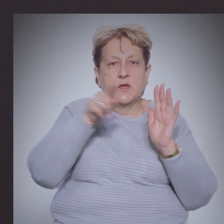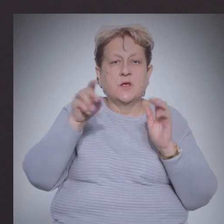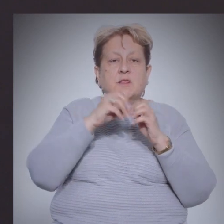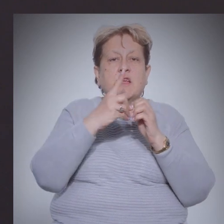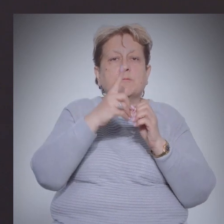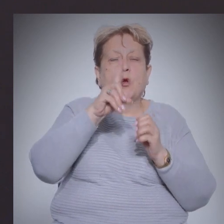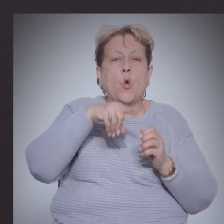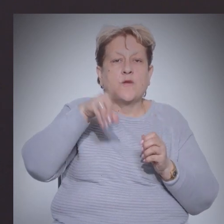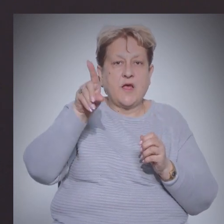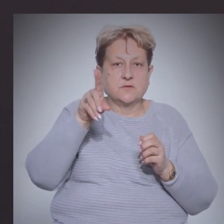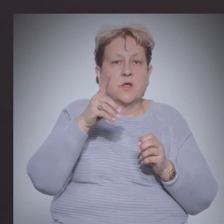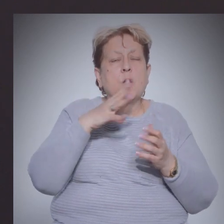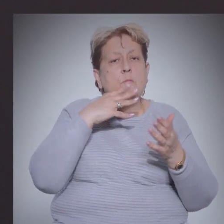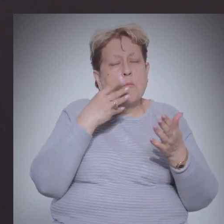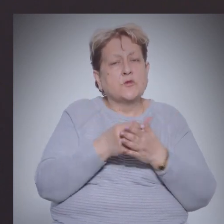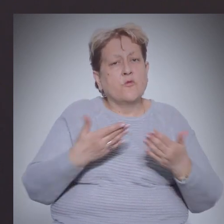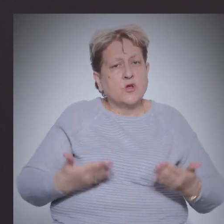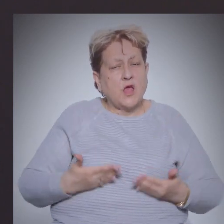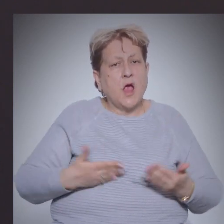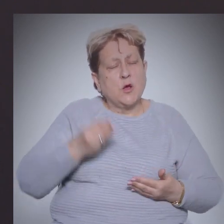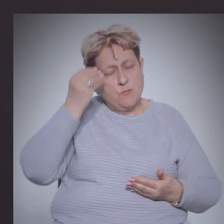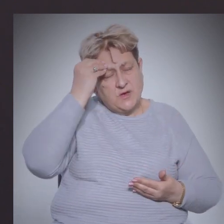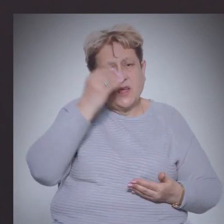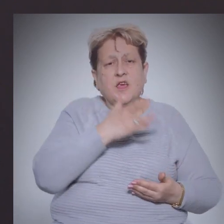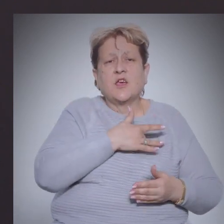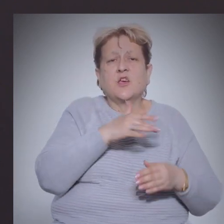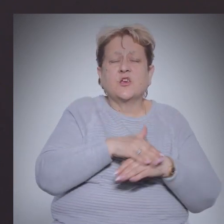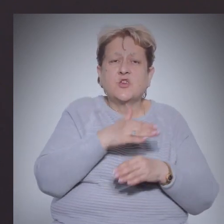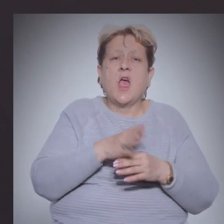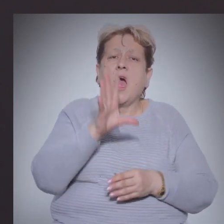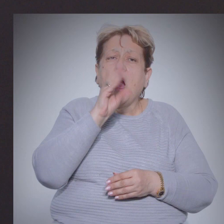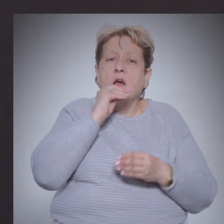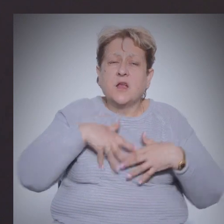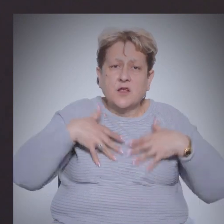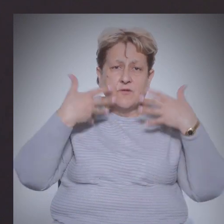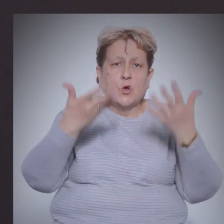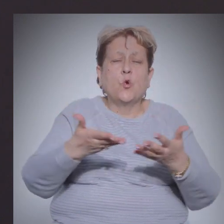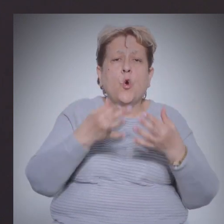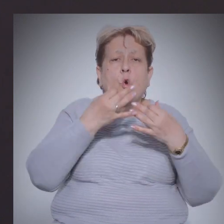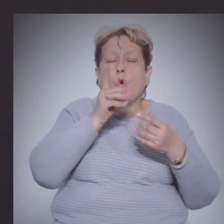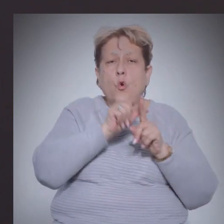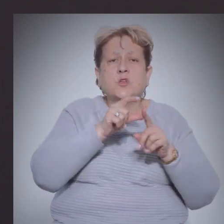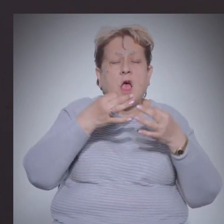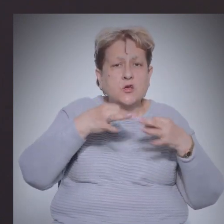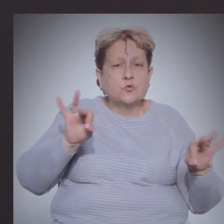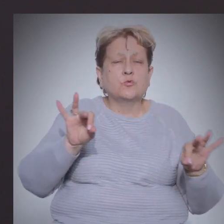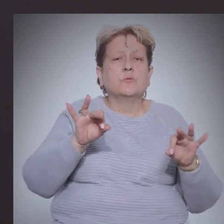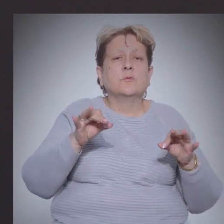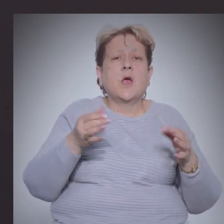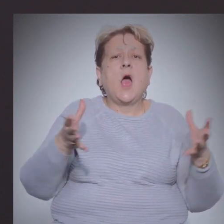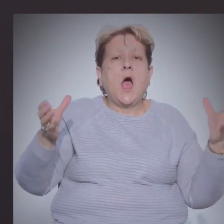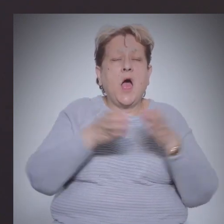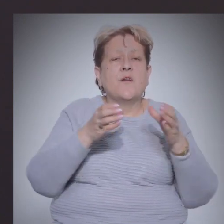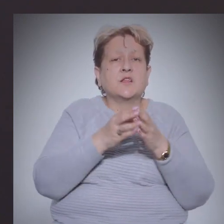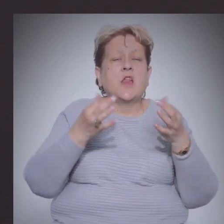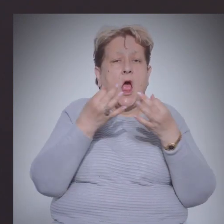ութից տասն մեկերորդ հոդվածները որ այսինք են մասնավոր կյանք, մտքի խխջի ազատություն, արտայտվելու կամ խոսքի ազատություն, միավորվելի